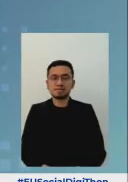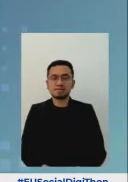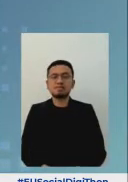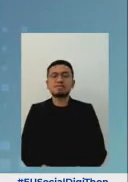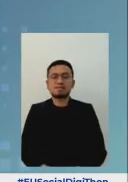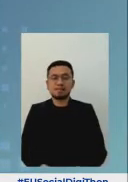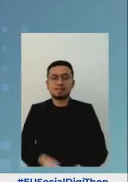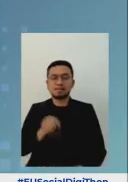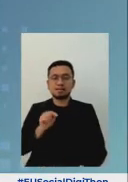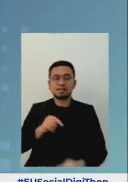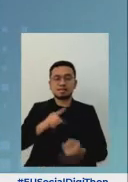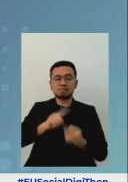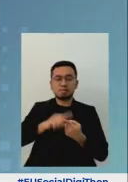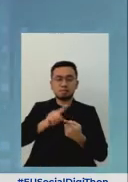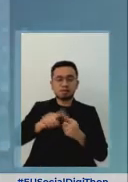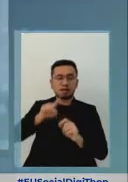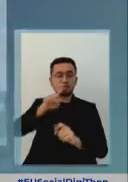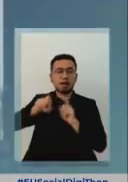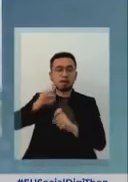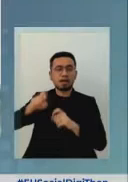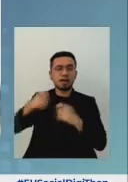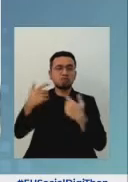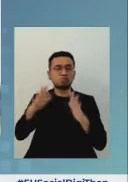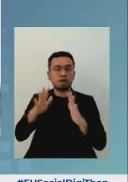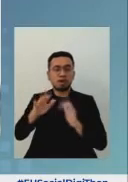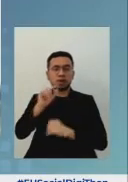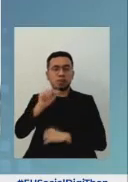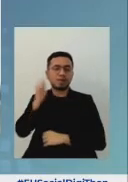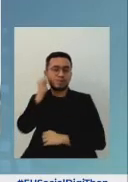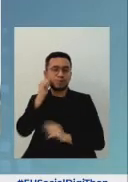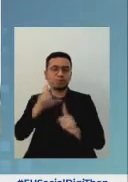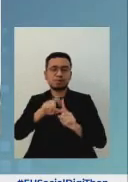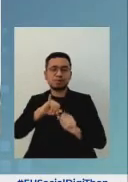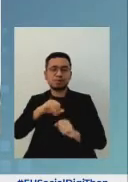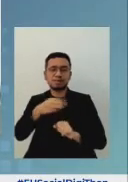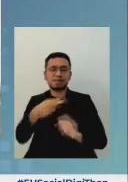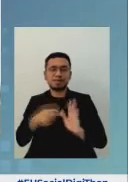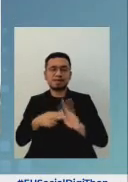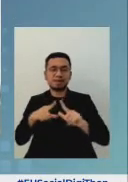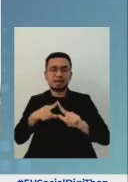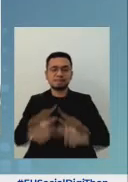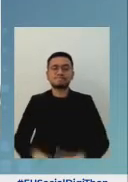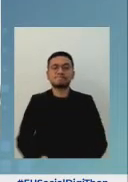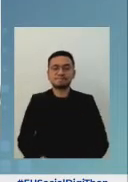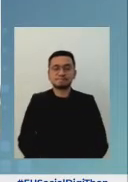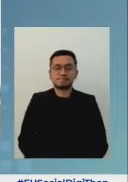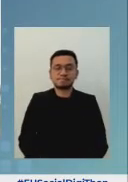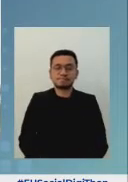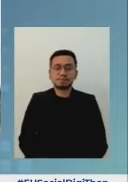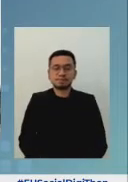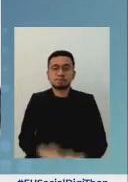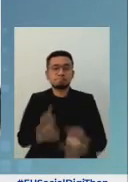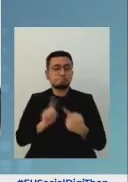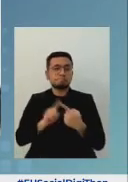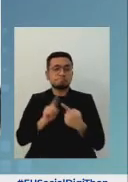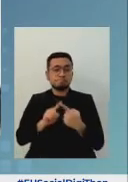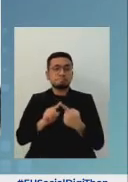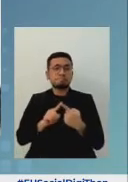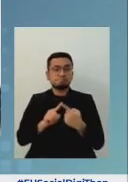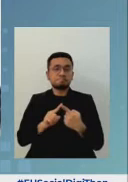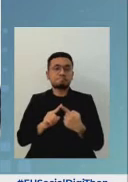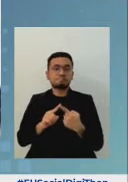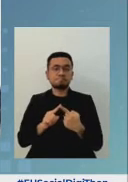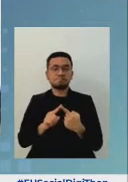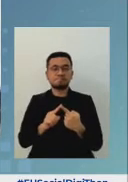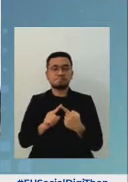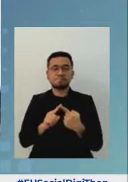banyak memberikan pertanyaan-pertanyaan khusus untuk Ibu ya. Saya bacakan dulu pertama pertanyaannya ini Bu ya. Yang